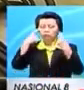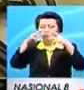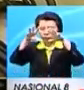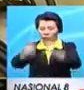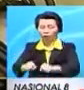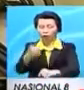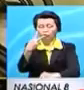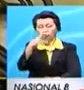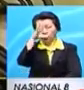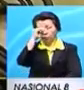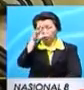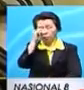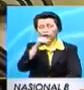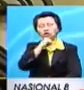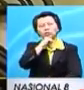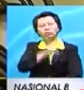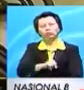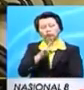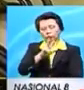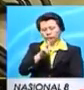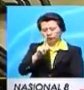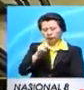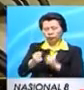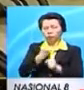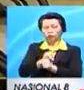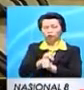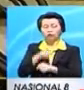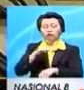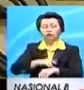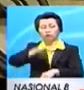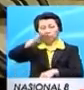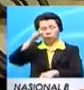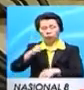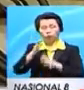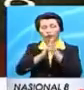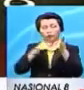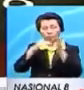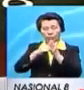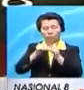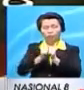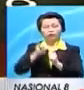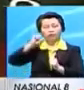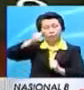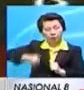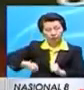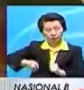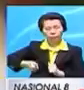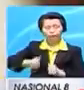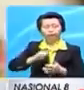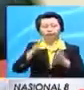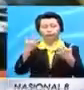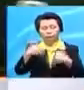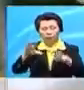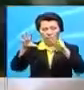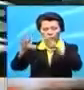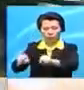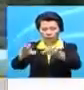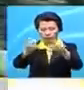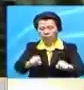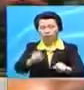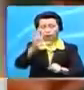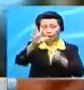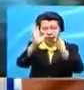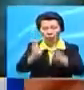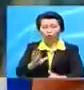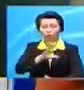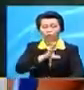dua lelaki-lelaki masing-masing berusia 21 tahun di Bukit Mertajam pada keesokannya. Ekoran penahanan lima suspek itu,